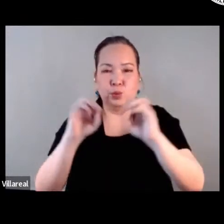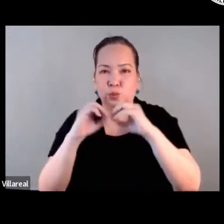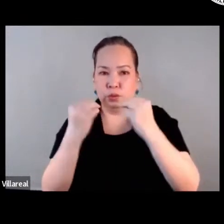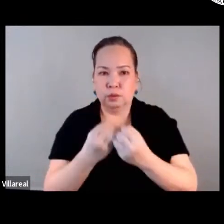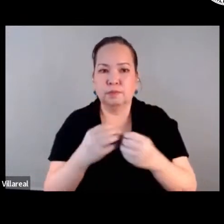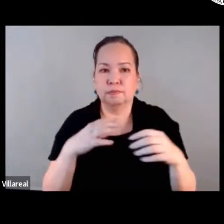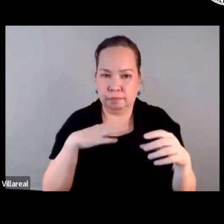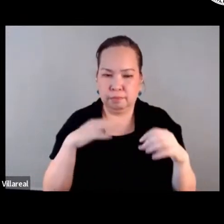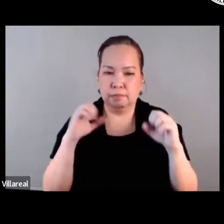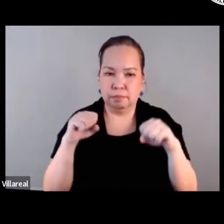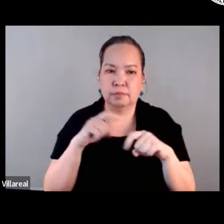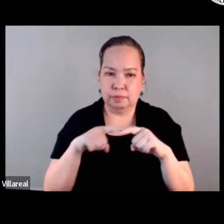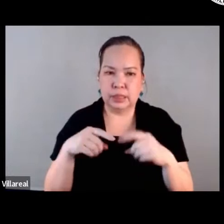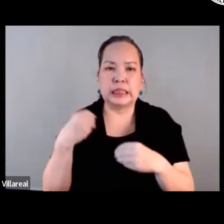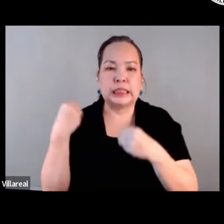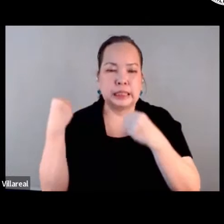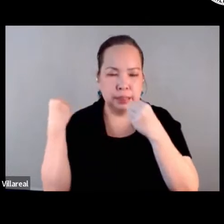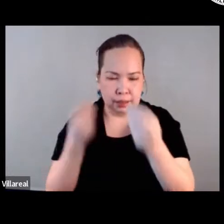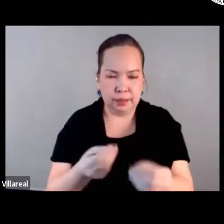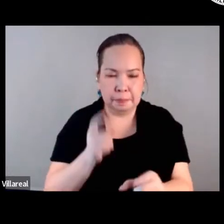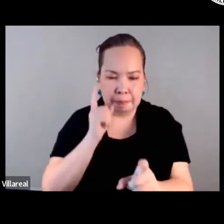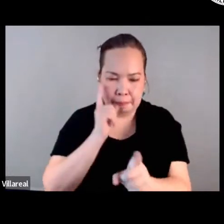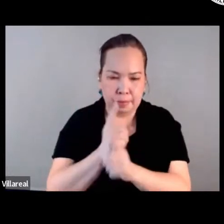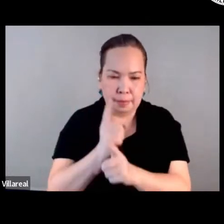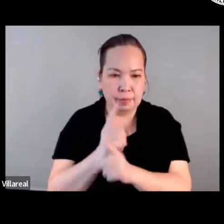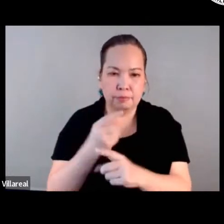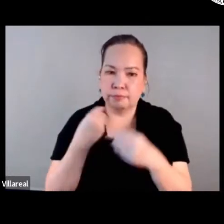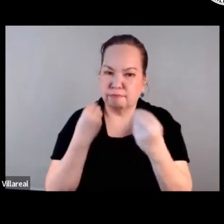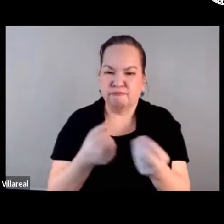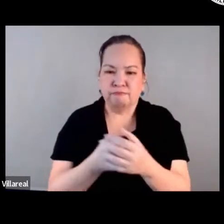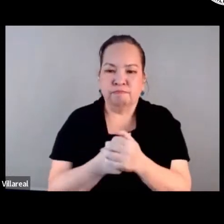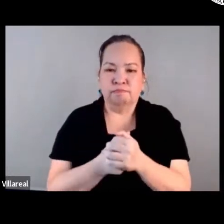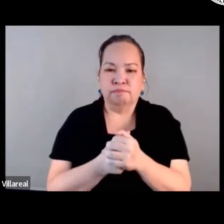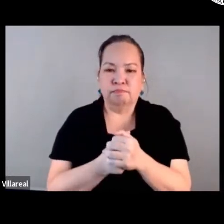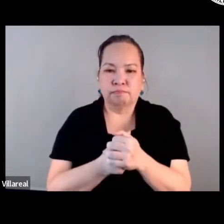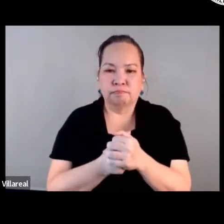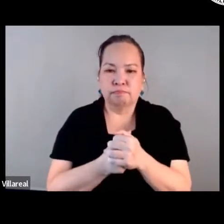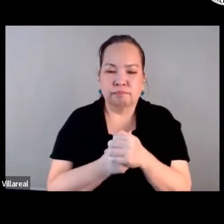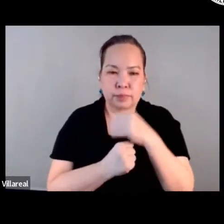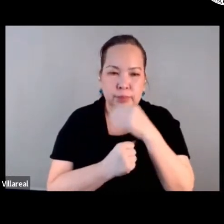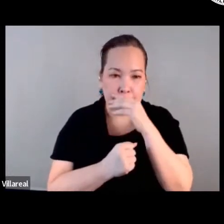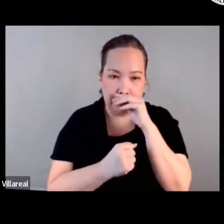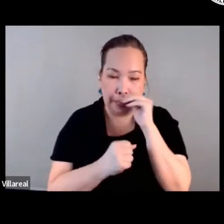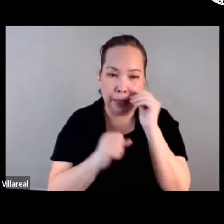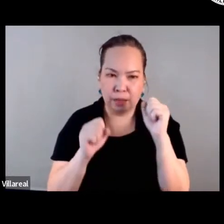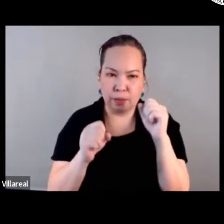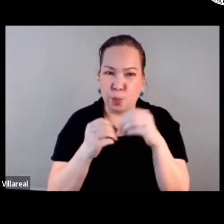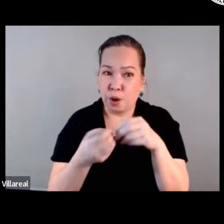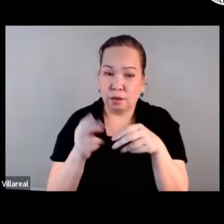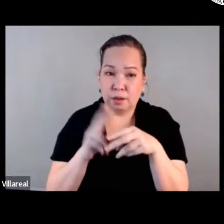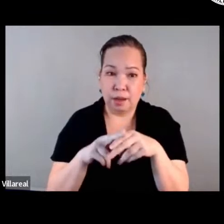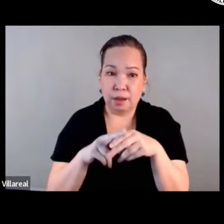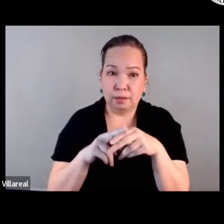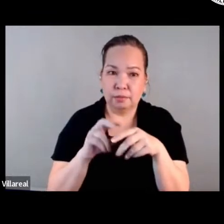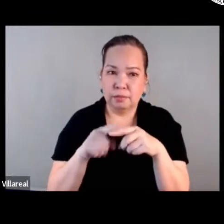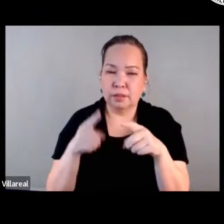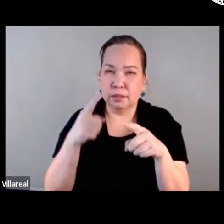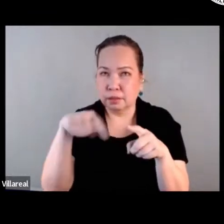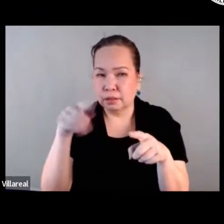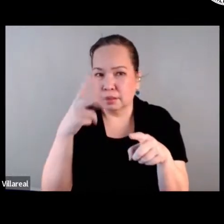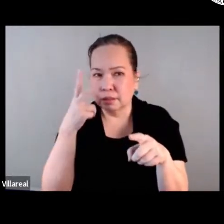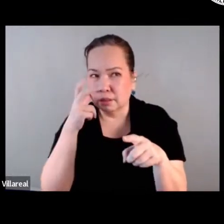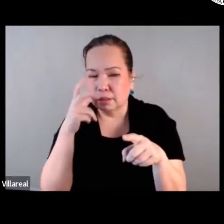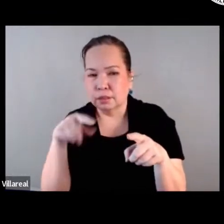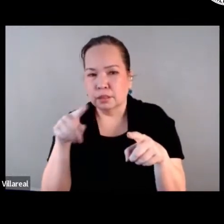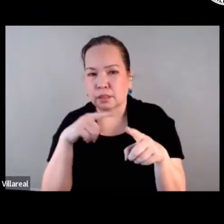Pilipinas, no, na dapat po itong ibigay, no, at kung dapat nga, mas mataas pa po, no? Although narinig po natin yung sinasabi po